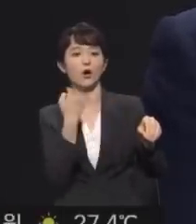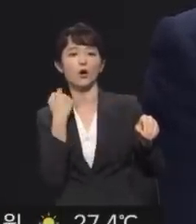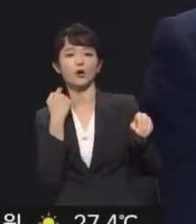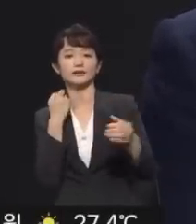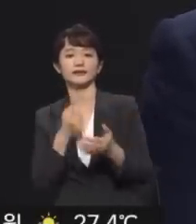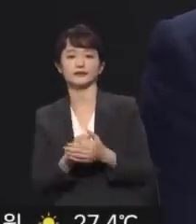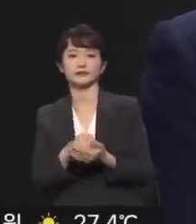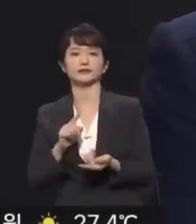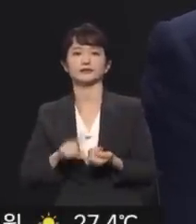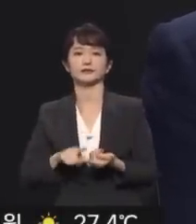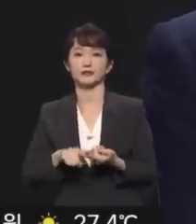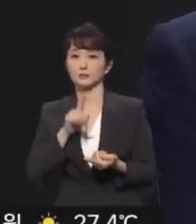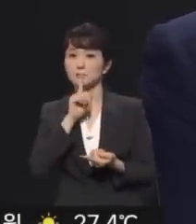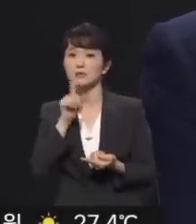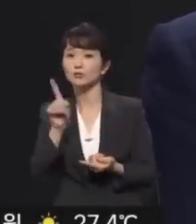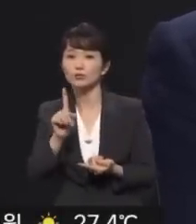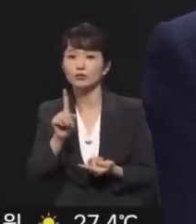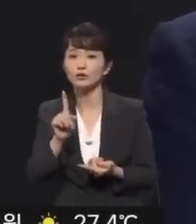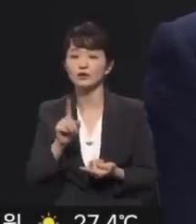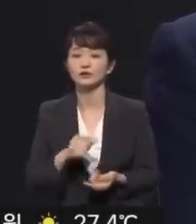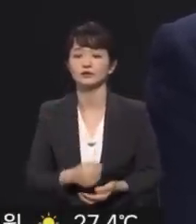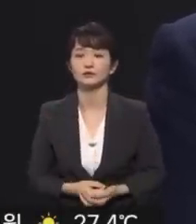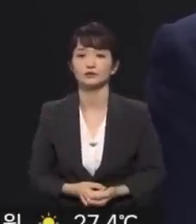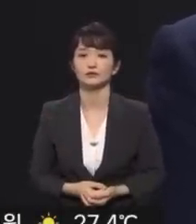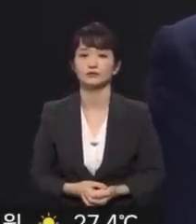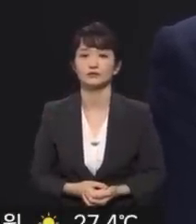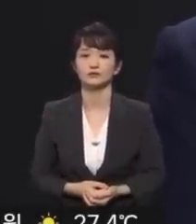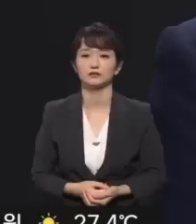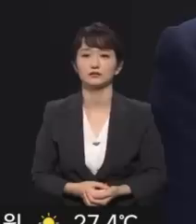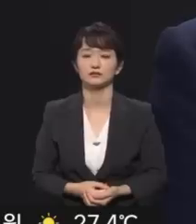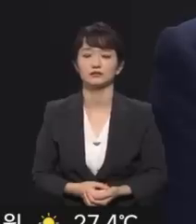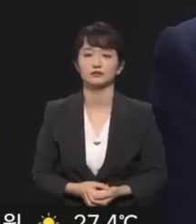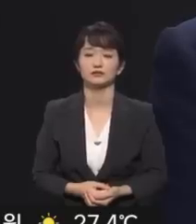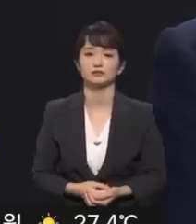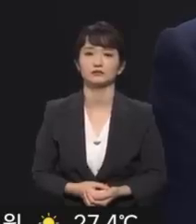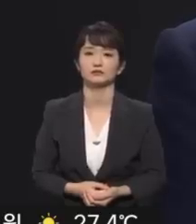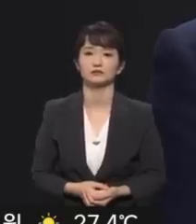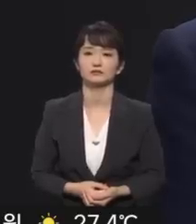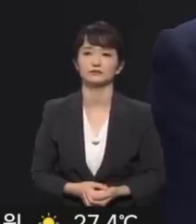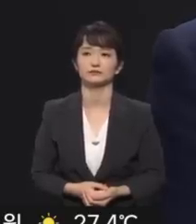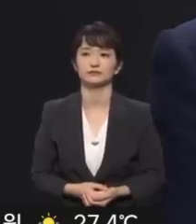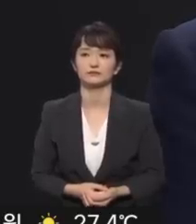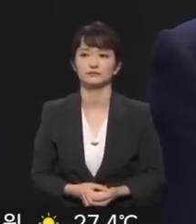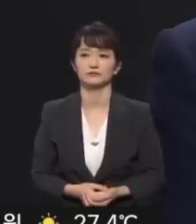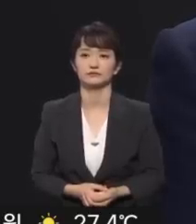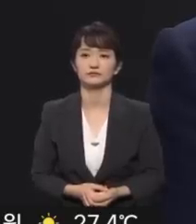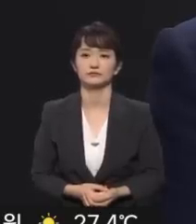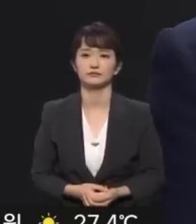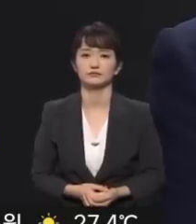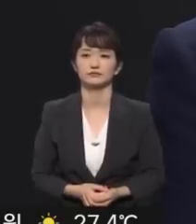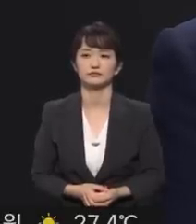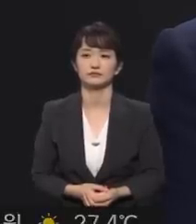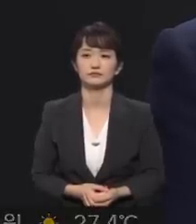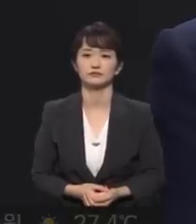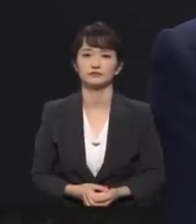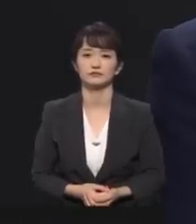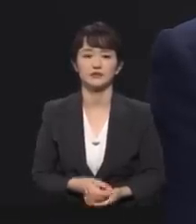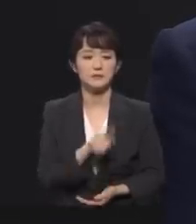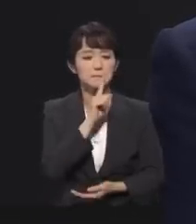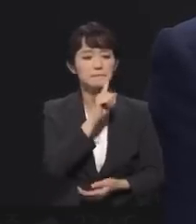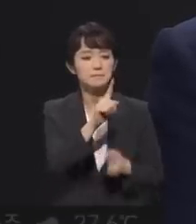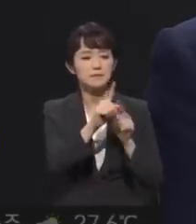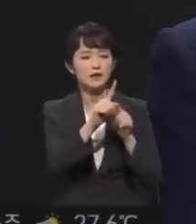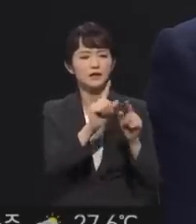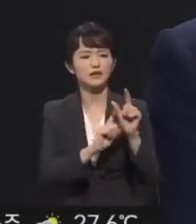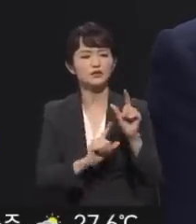라 하고 이야기라 미모로 퇴 하겠습니까 저는 그렇게 이 새로운 을 가지고 강론을 가지고 조금 있었다 부터 또 싸우는거